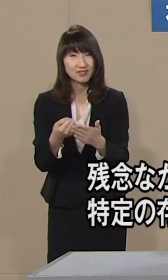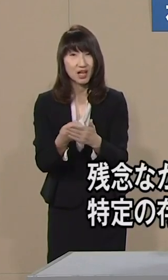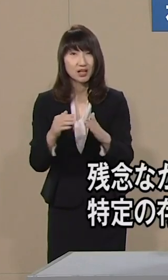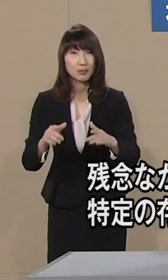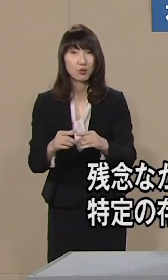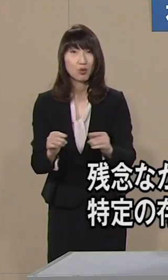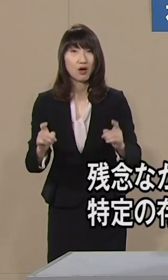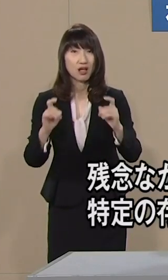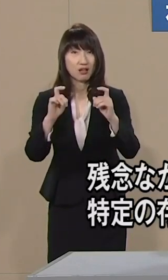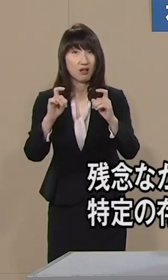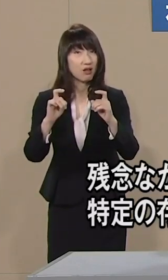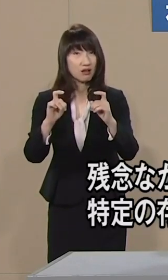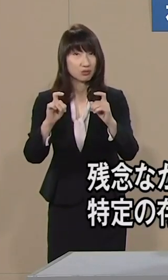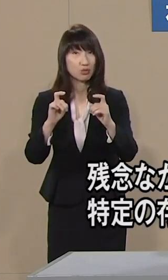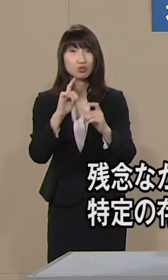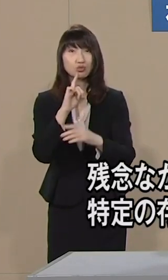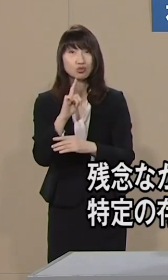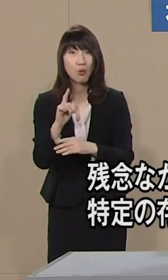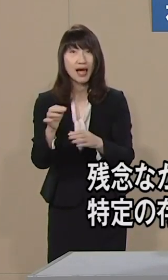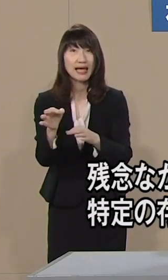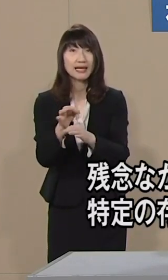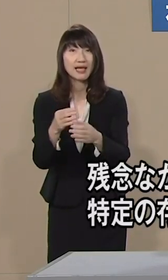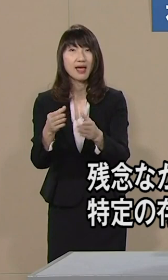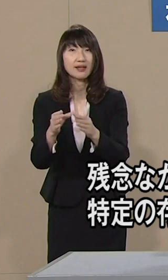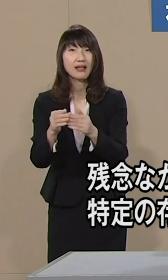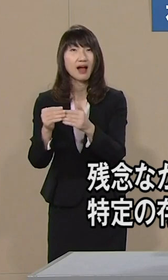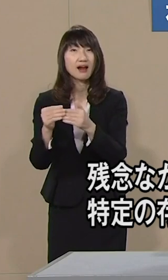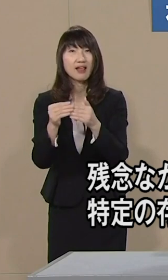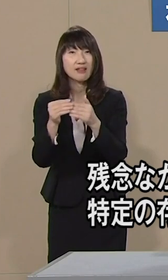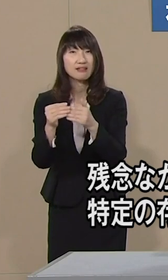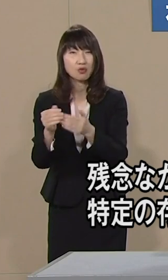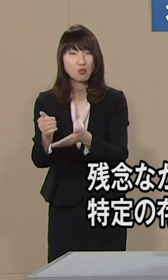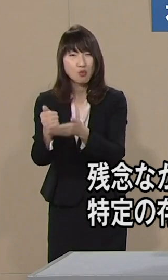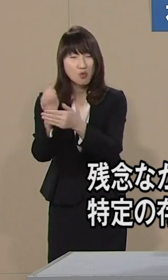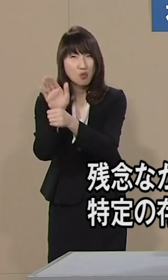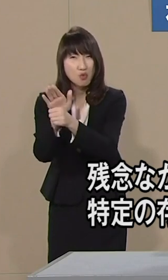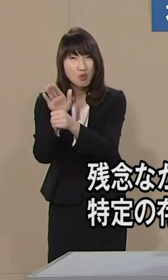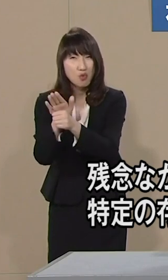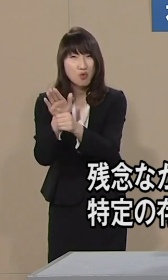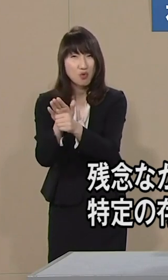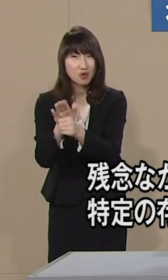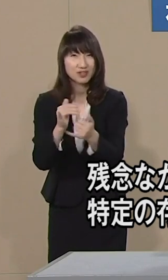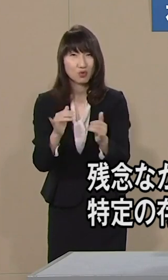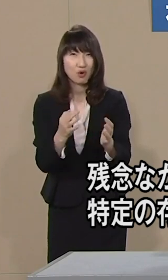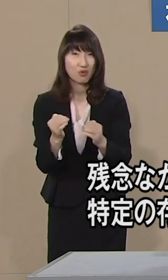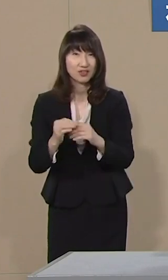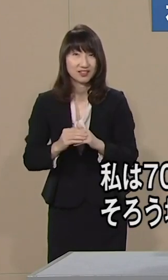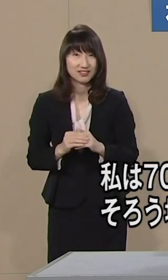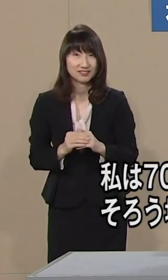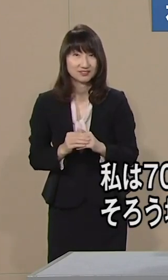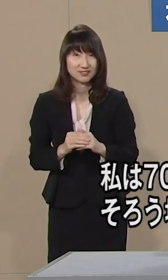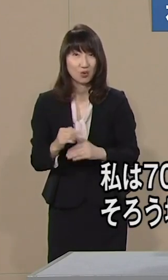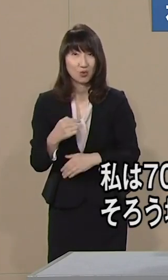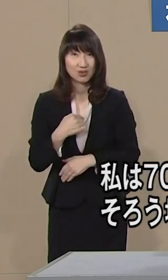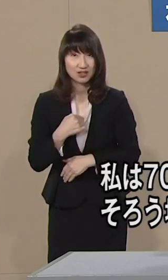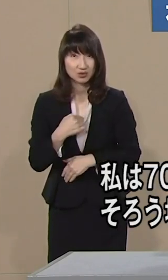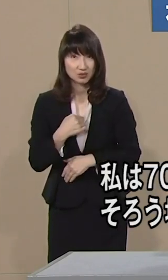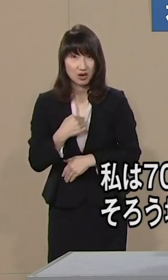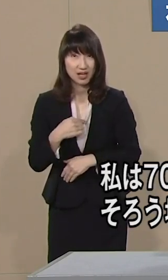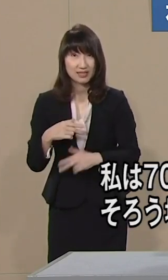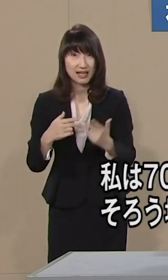今の国会での多数派は経団連など特定の存在に忖度し続ける代理人がほとんど私は